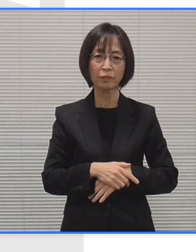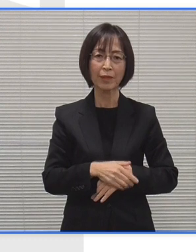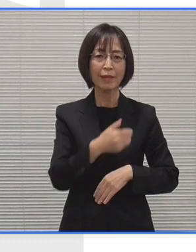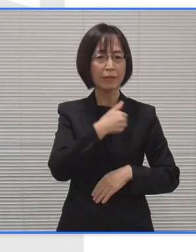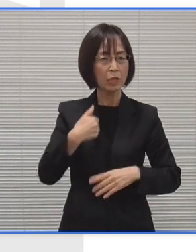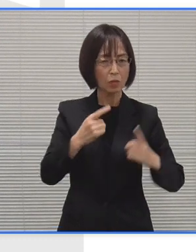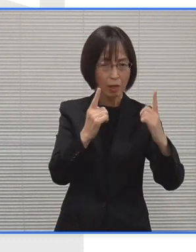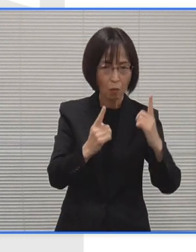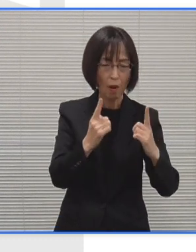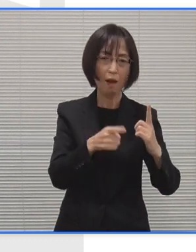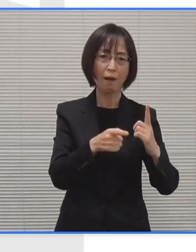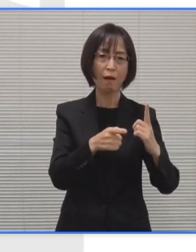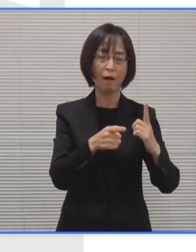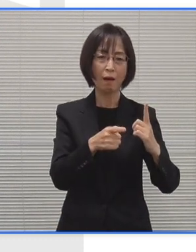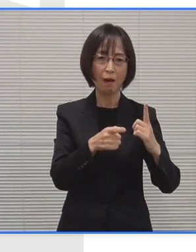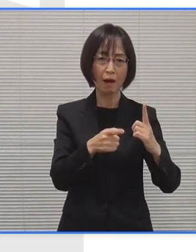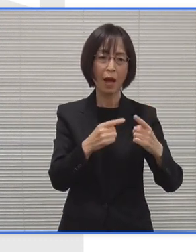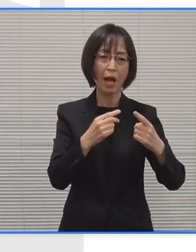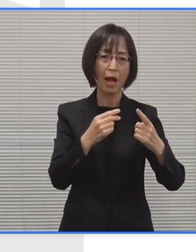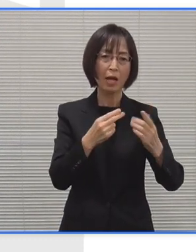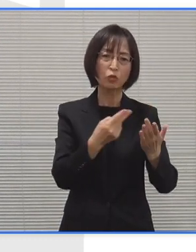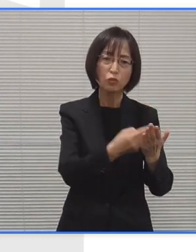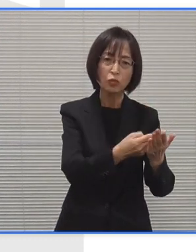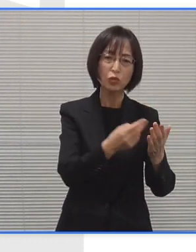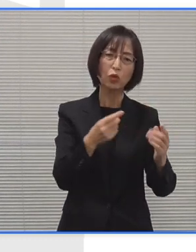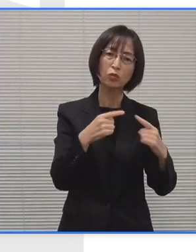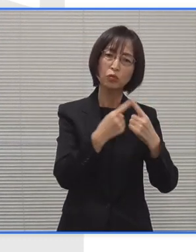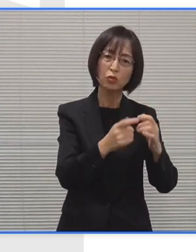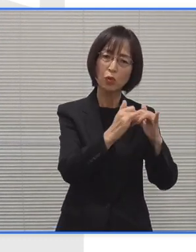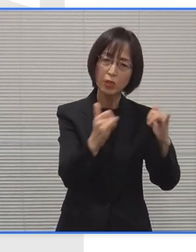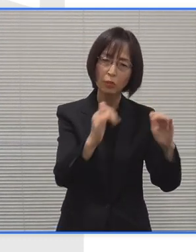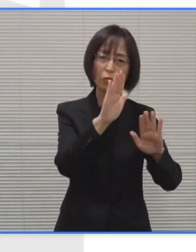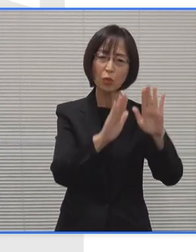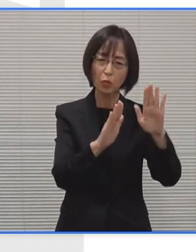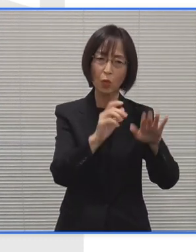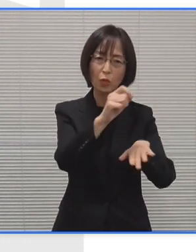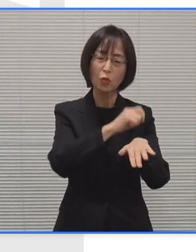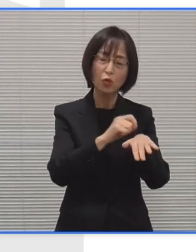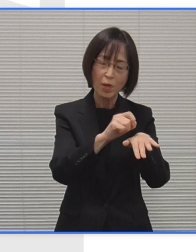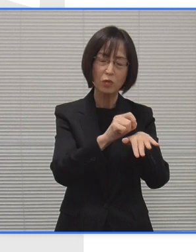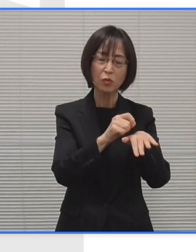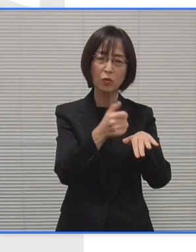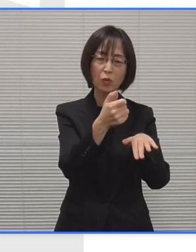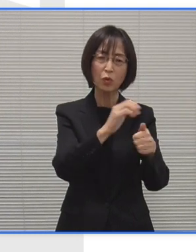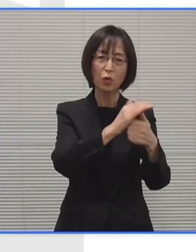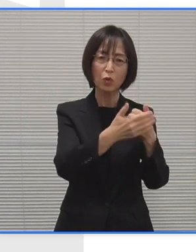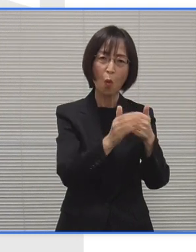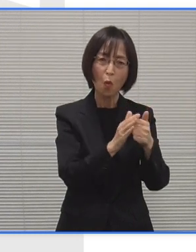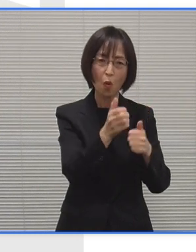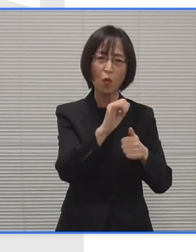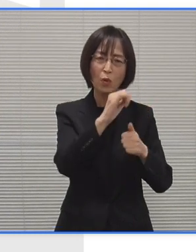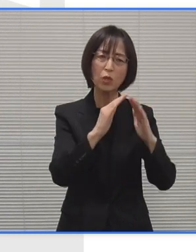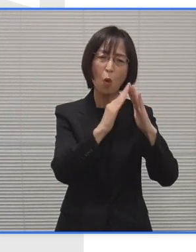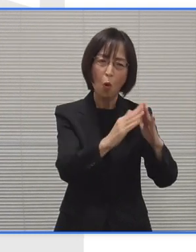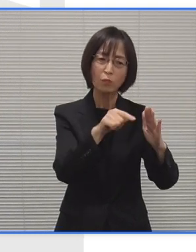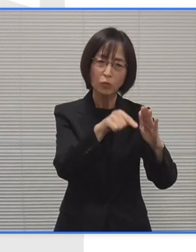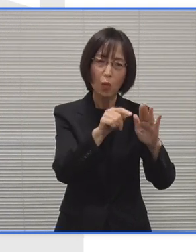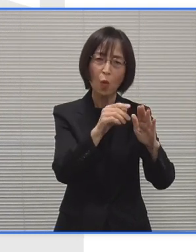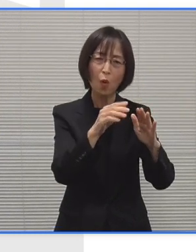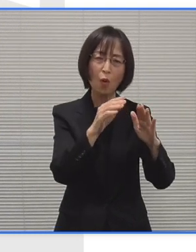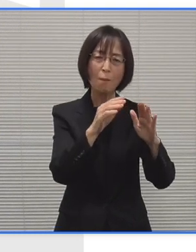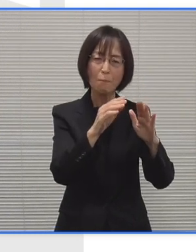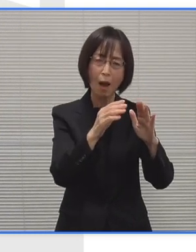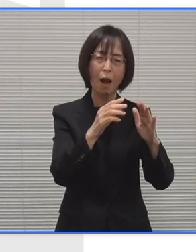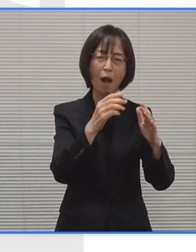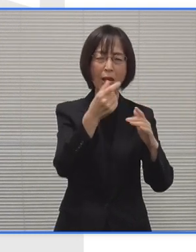できるかできないか、入所者の状況または、特別養護老人ホーム側の被害の状況によって、